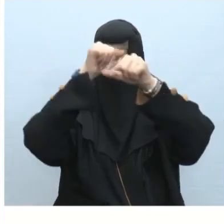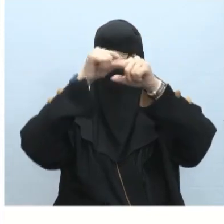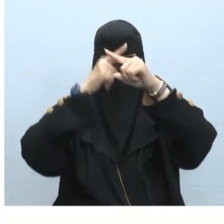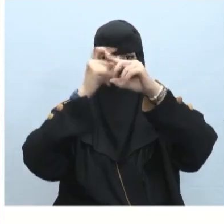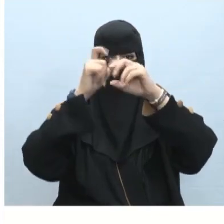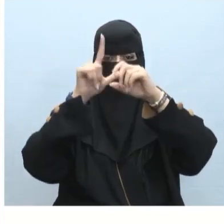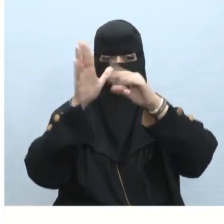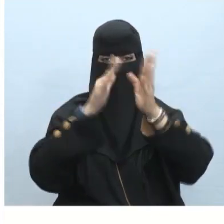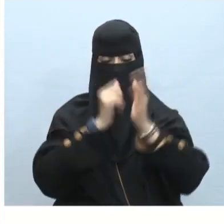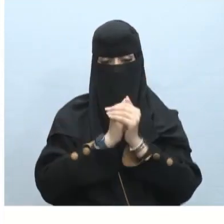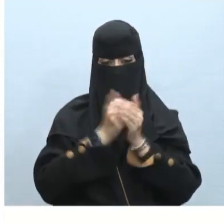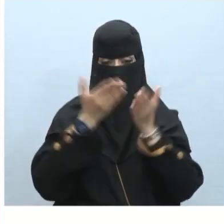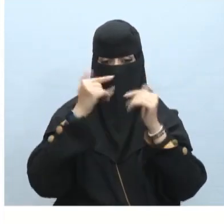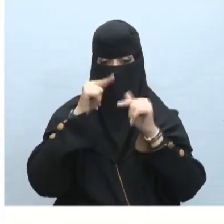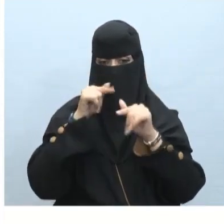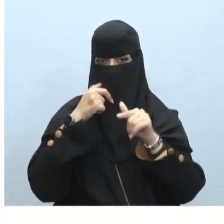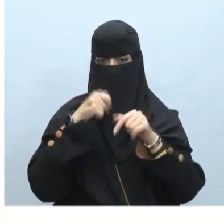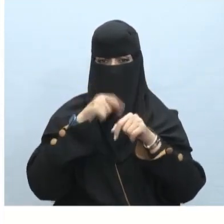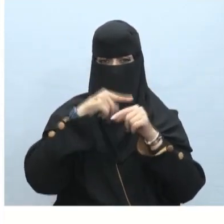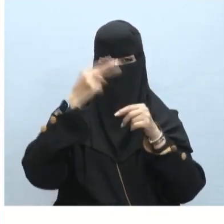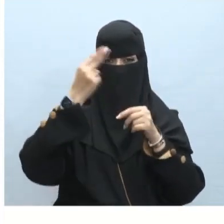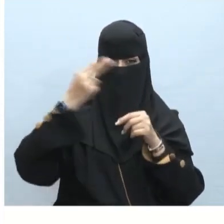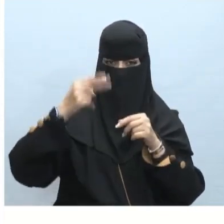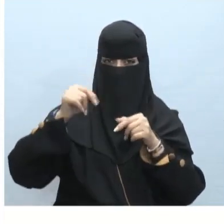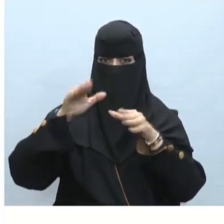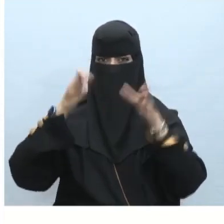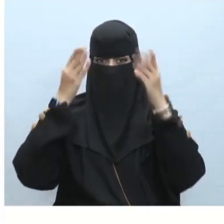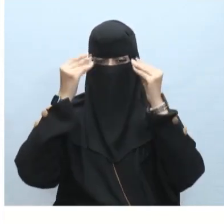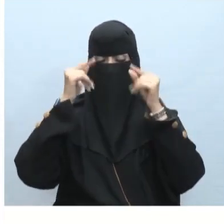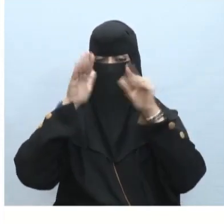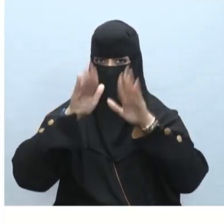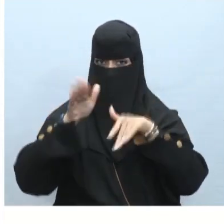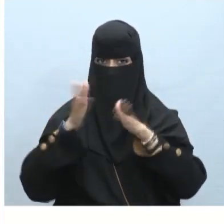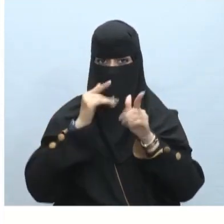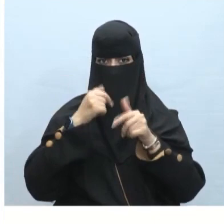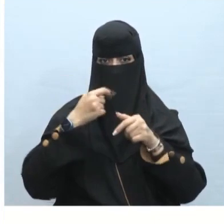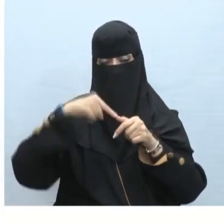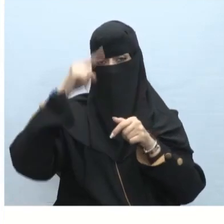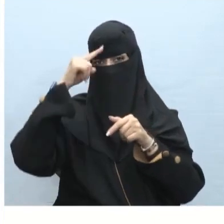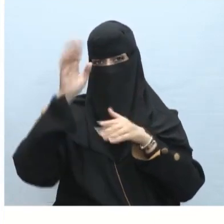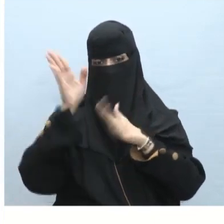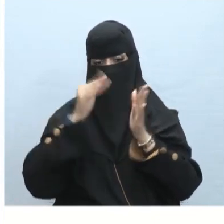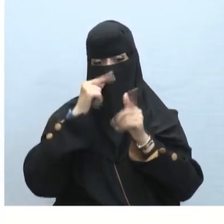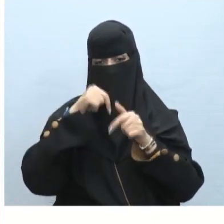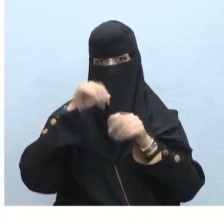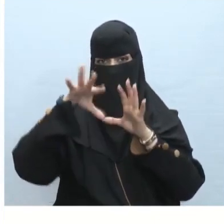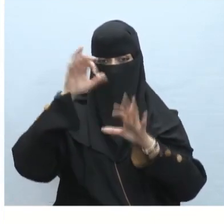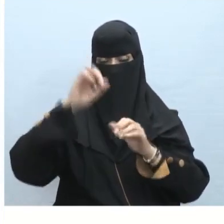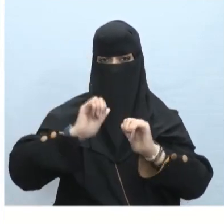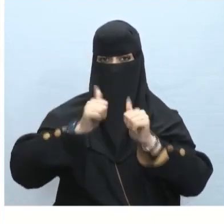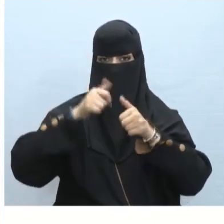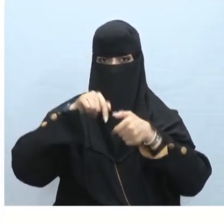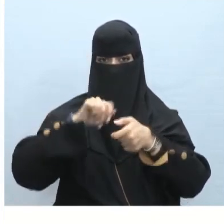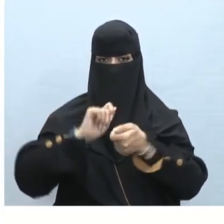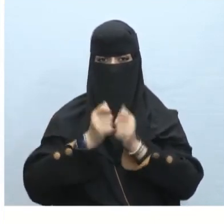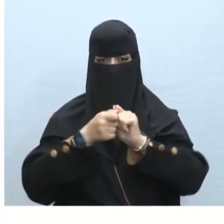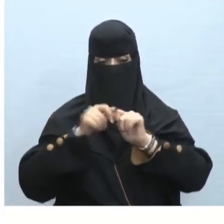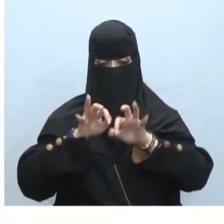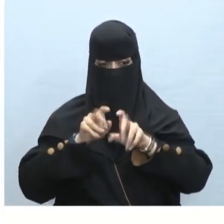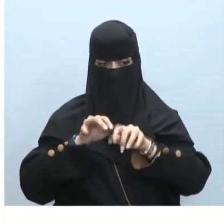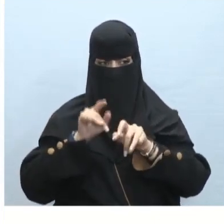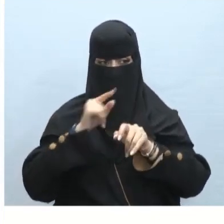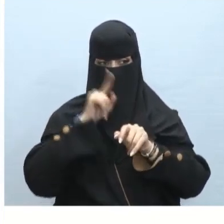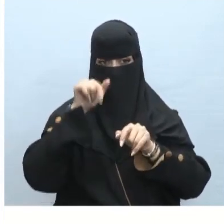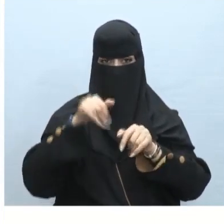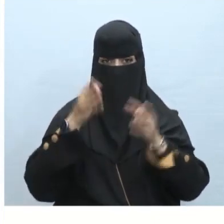مايكروسوفت اكسل نلاحظ وجود بيانات افتراضيه نستطيع التعديل على